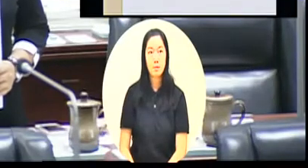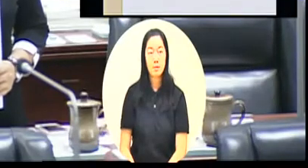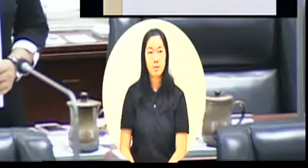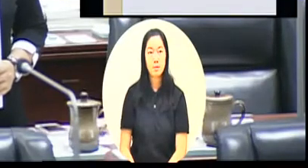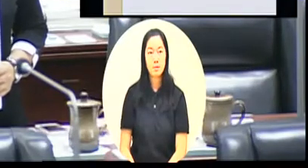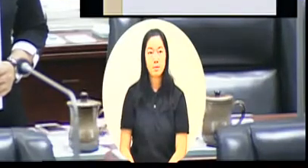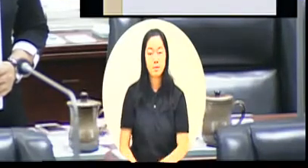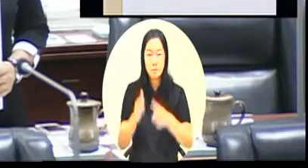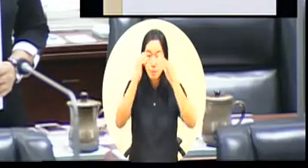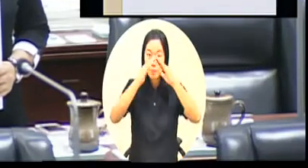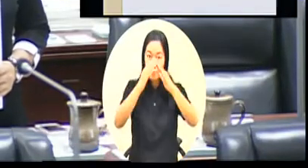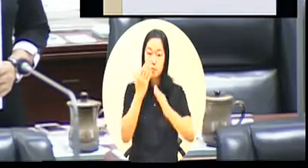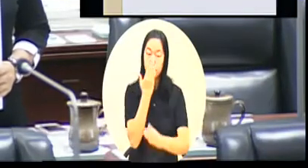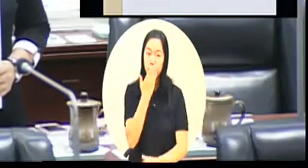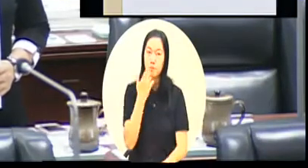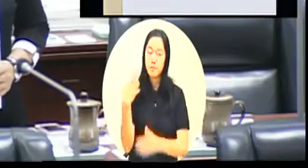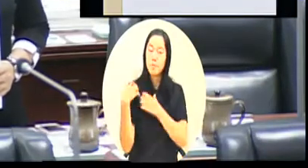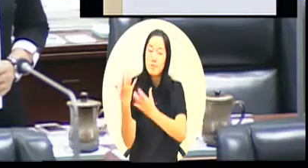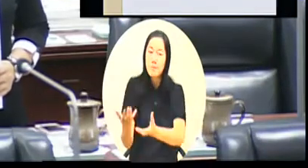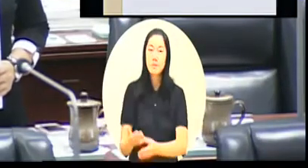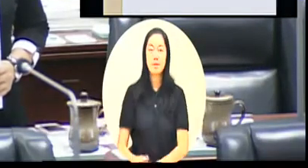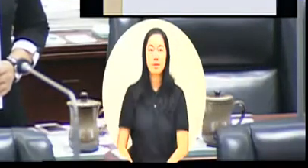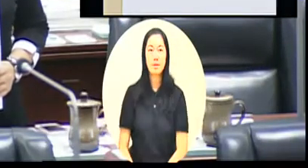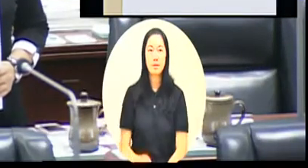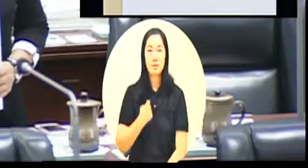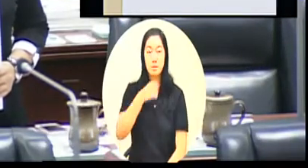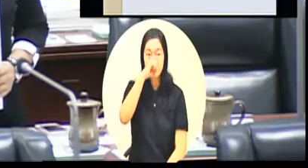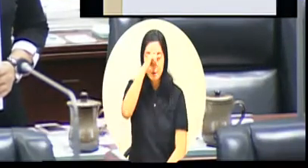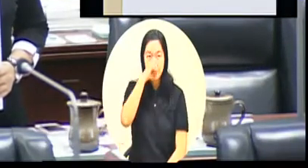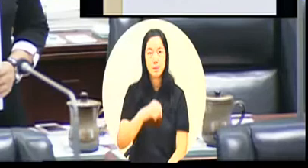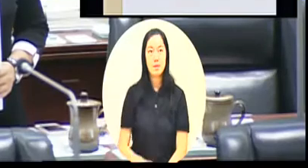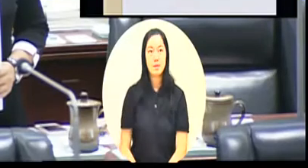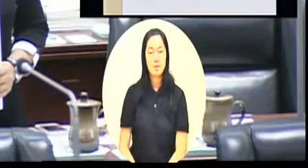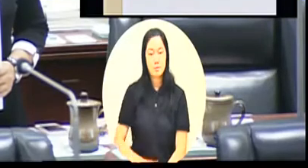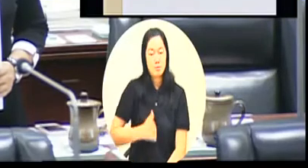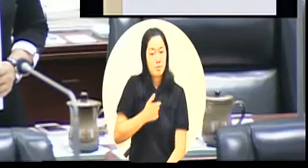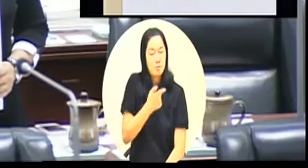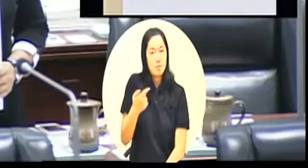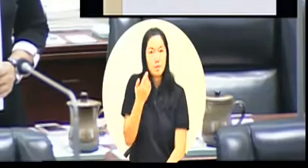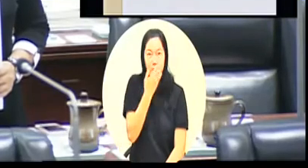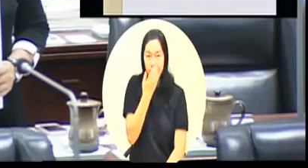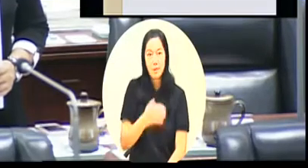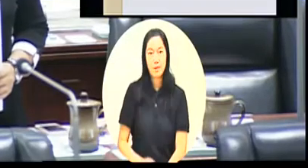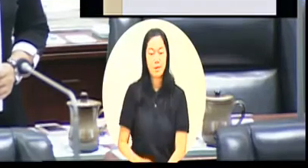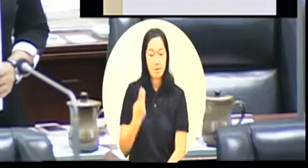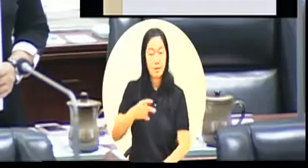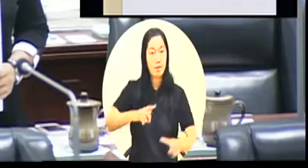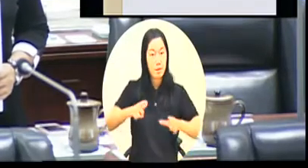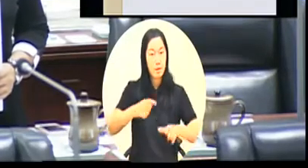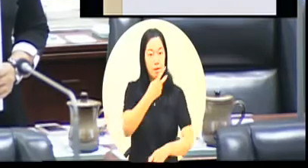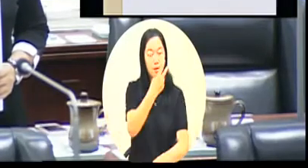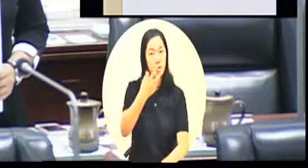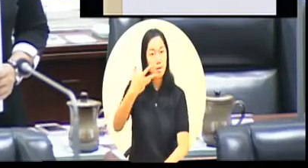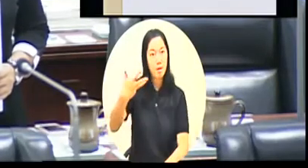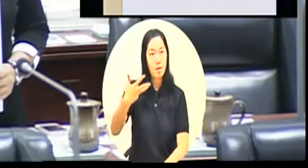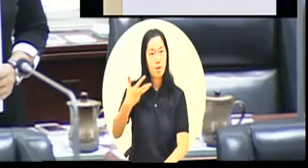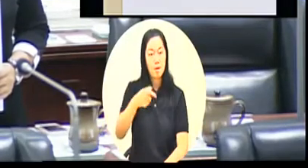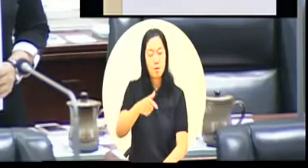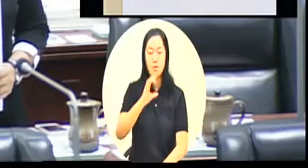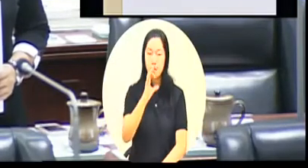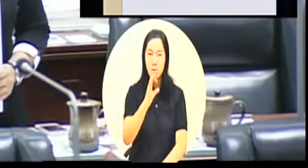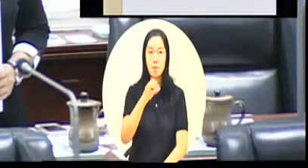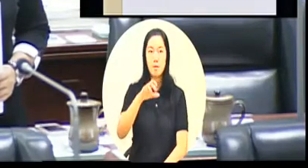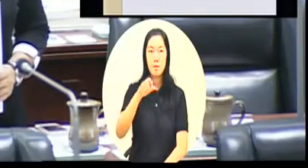美，就看你的喽。我想希望呢，我们是越来越美哈。然后公园的228的那个洗手间，我还是希望